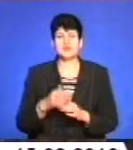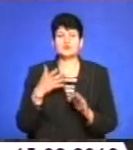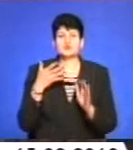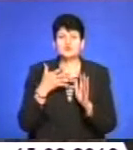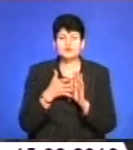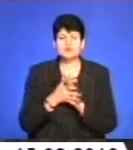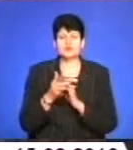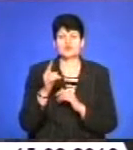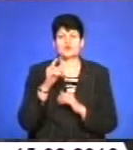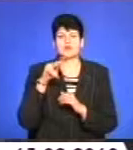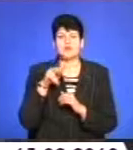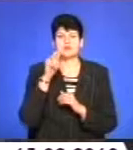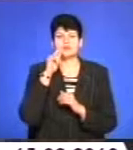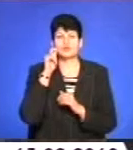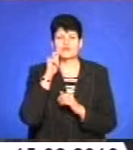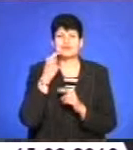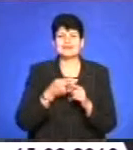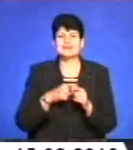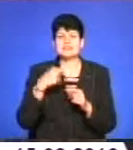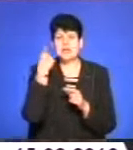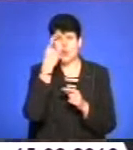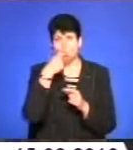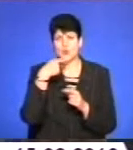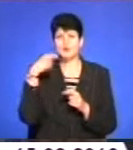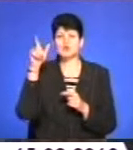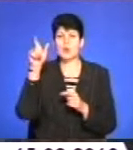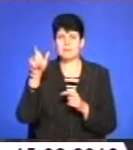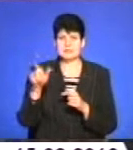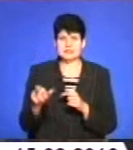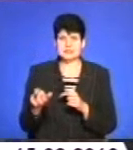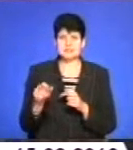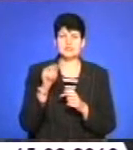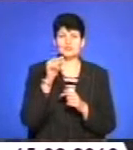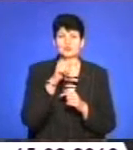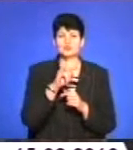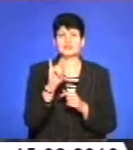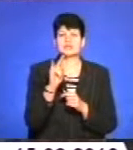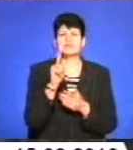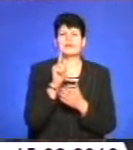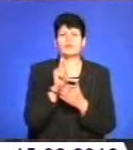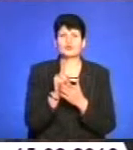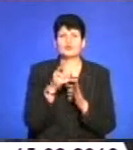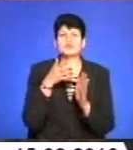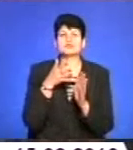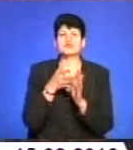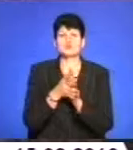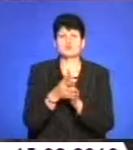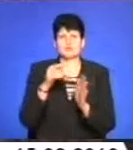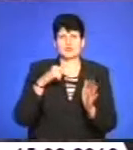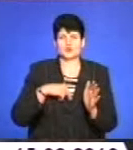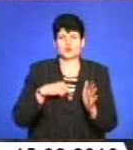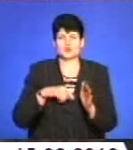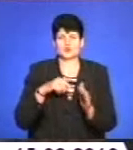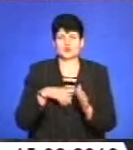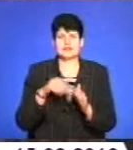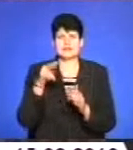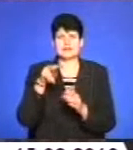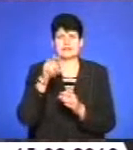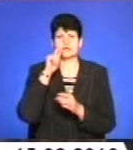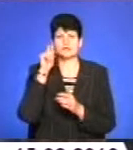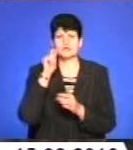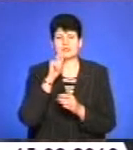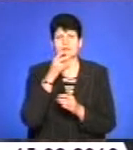Лесі Українка – це особистість, і тому дитина повинна зрозуміти суть душі самої Лесі Українки,